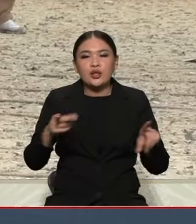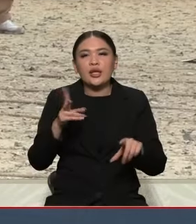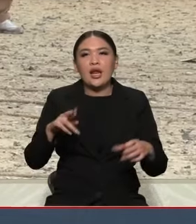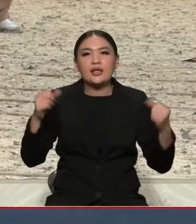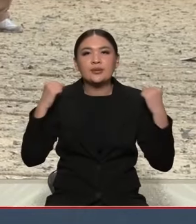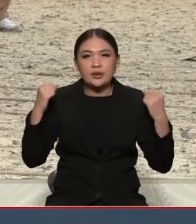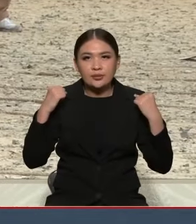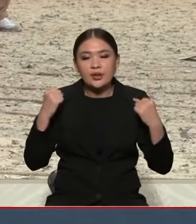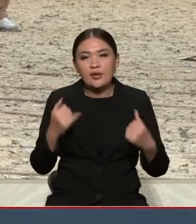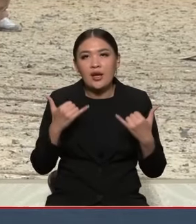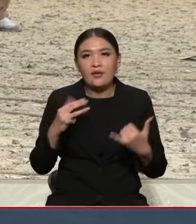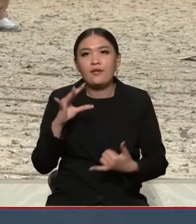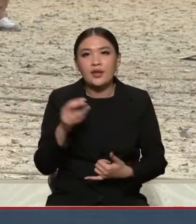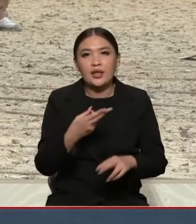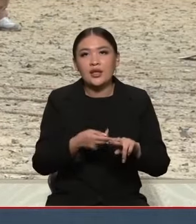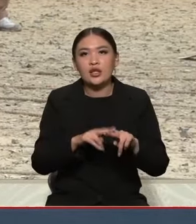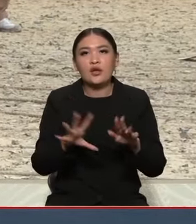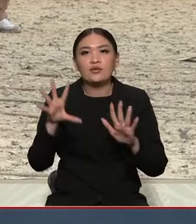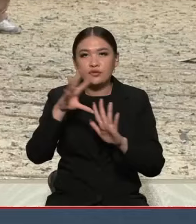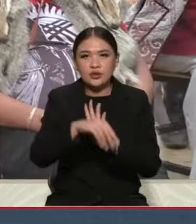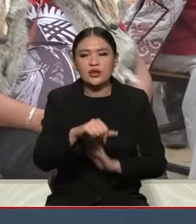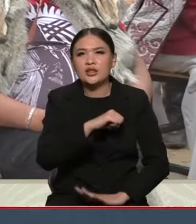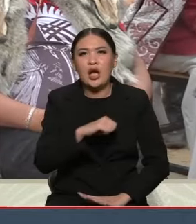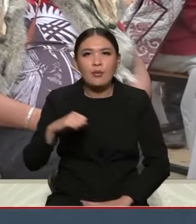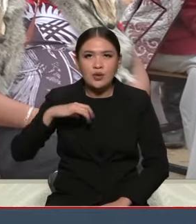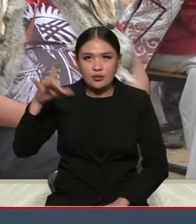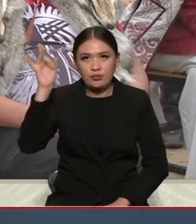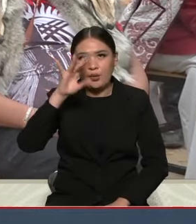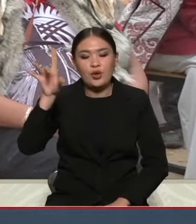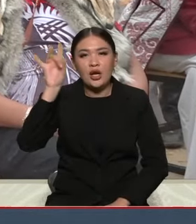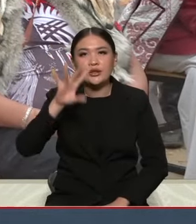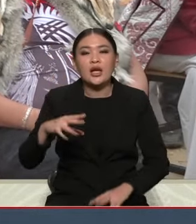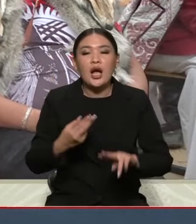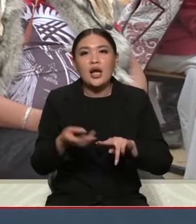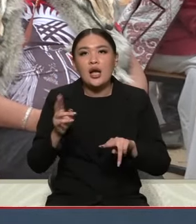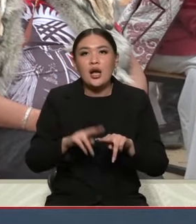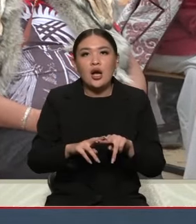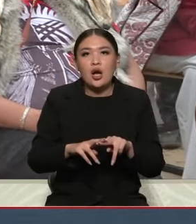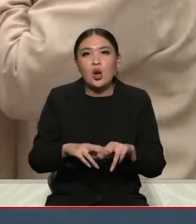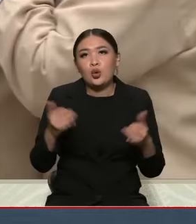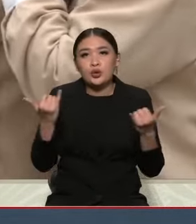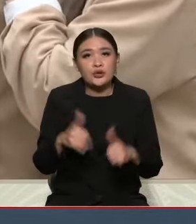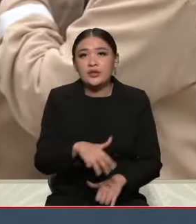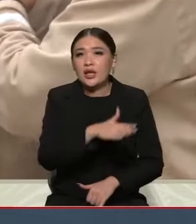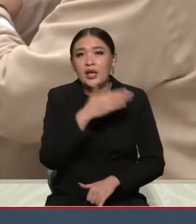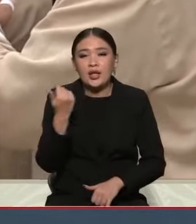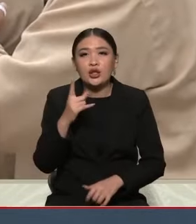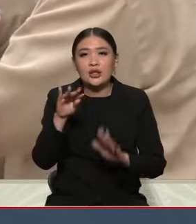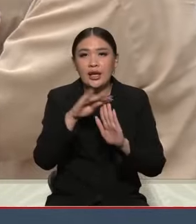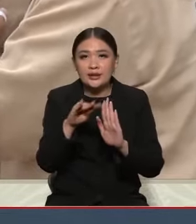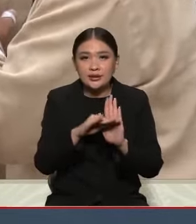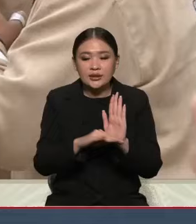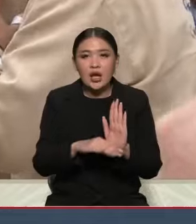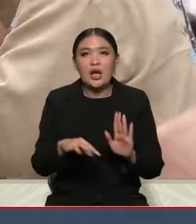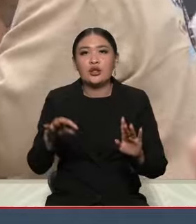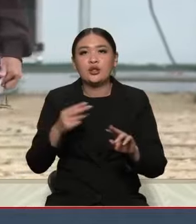уже сегодня этот вид спорта входит в число одних из самых популярных. Но, честно говоря, ничего удивительного в этом нет. Традиционная стрельба